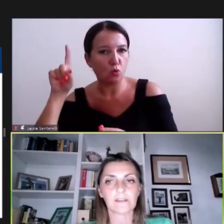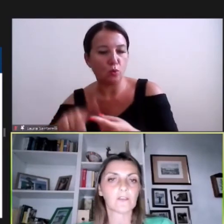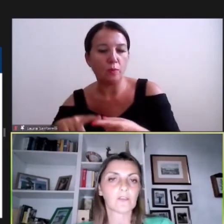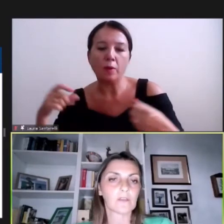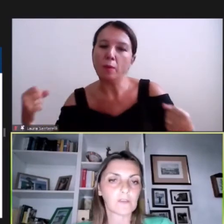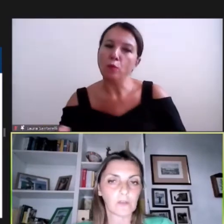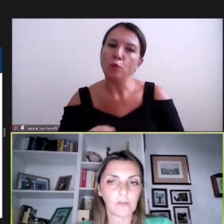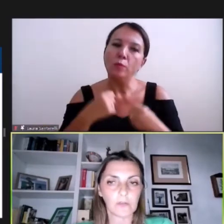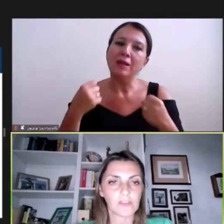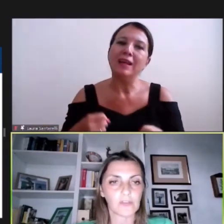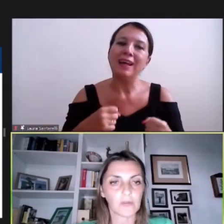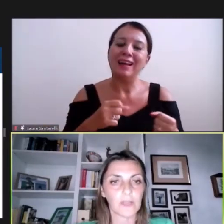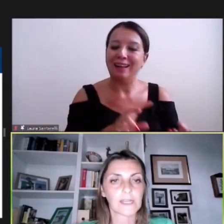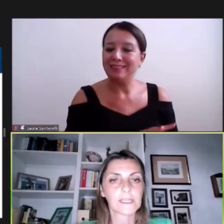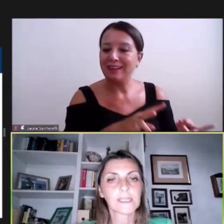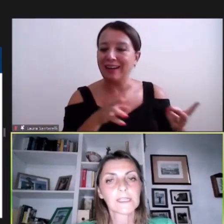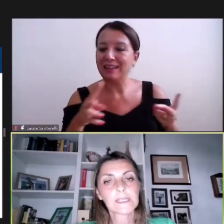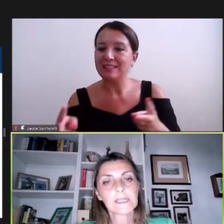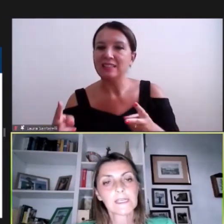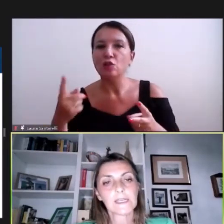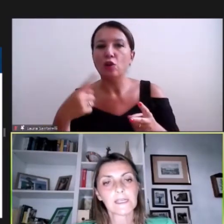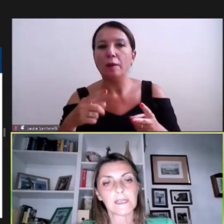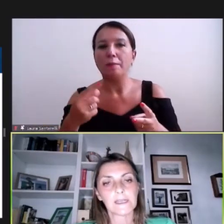la transizione verso l'economia circolare.